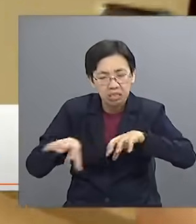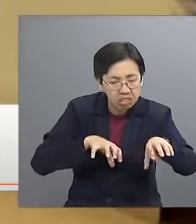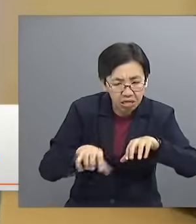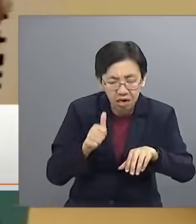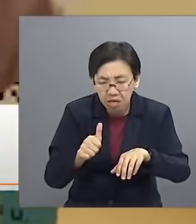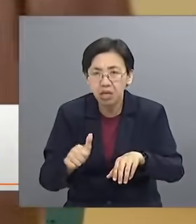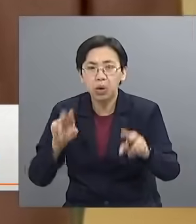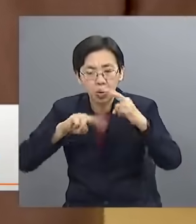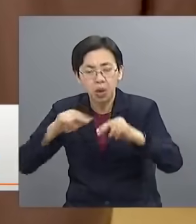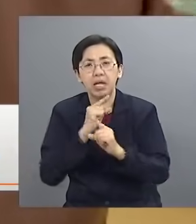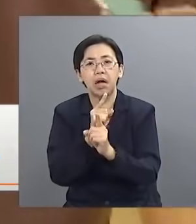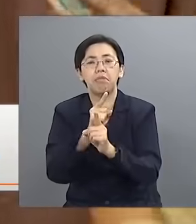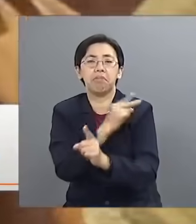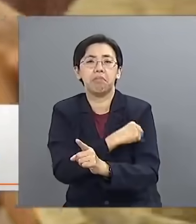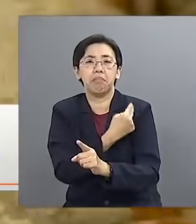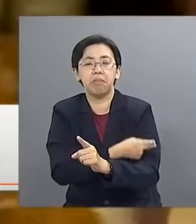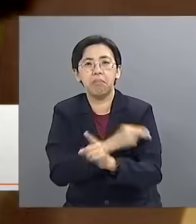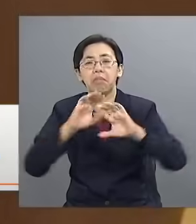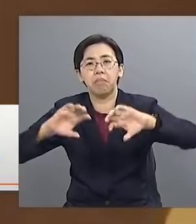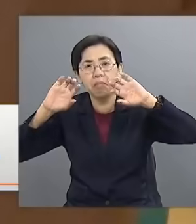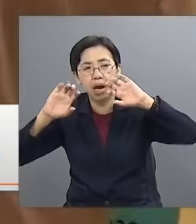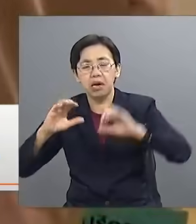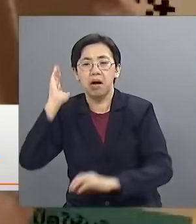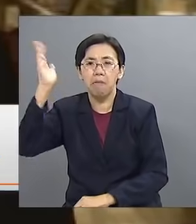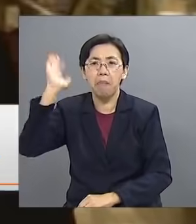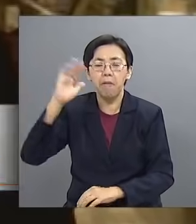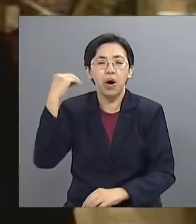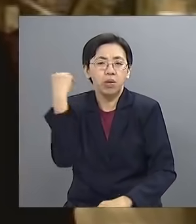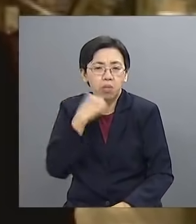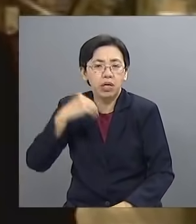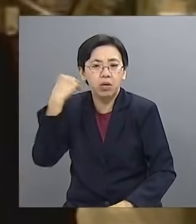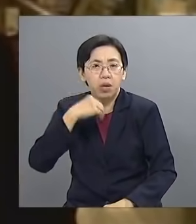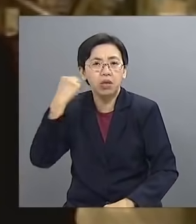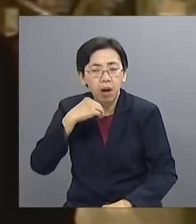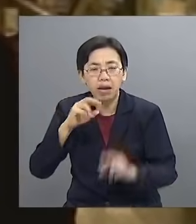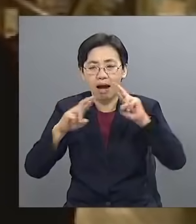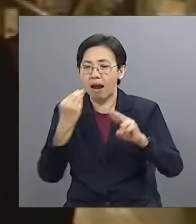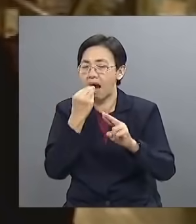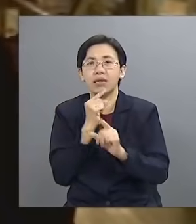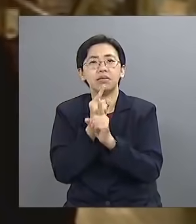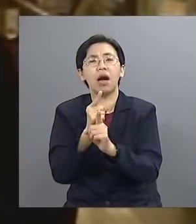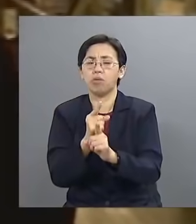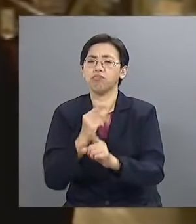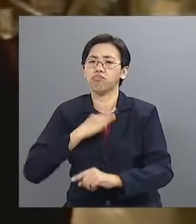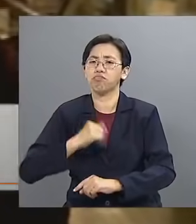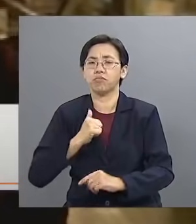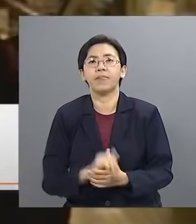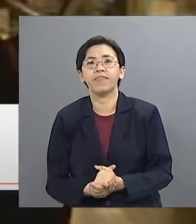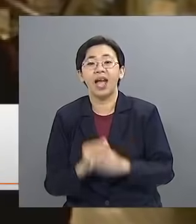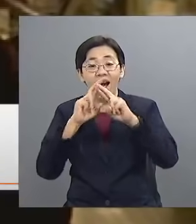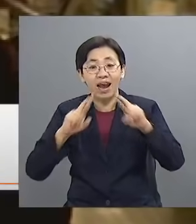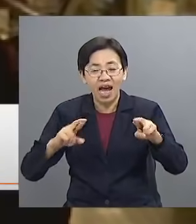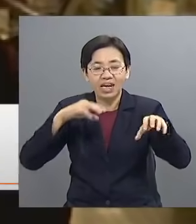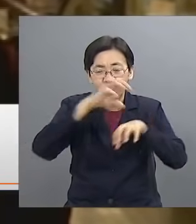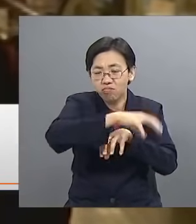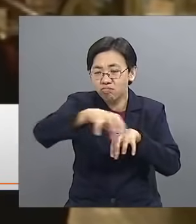าลที่มีการแถลงมาตรการป้องกันในวันต่อวัน เท่าที่เห็นก็คือแต่ละร้านค่ะก็มีการรับมือแล้